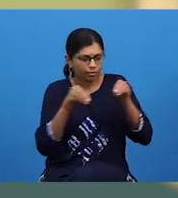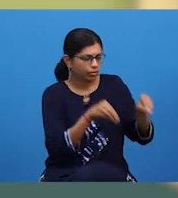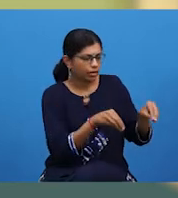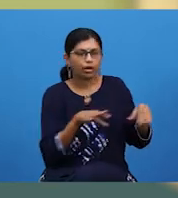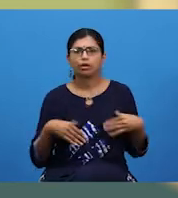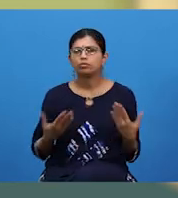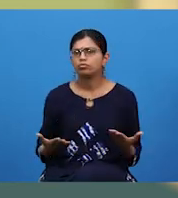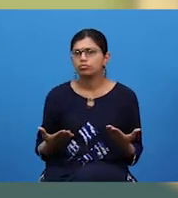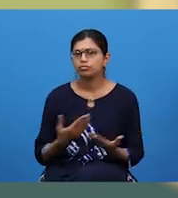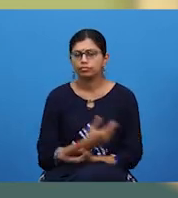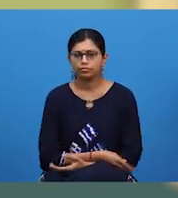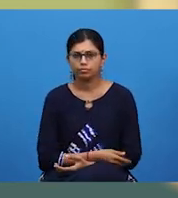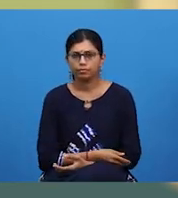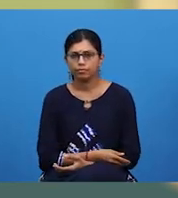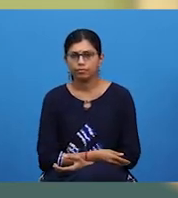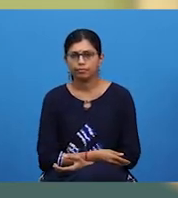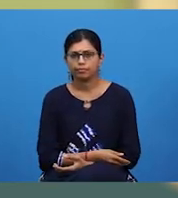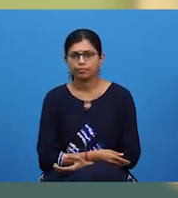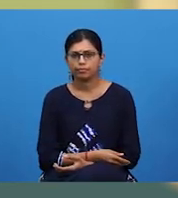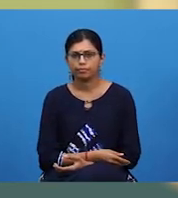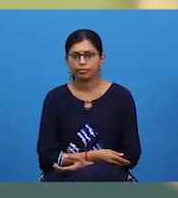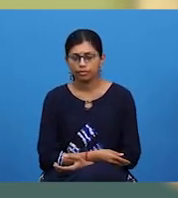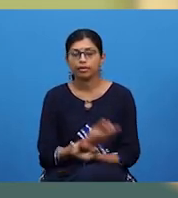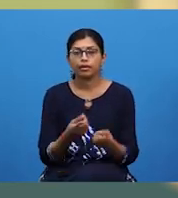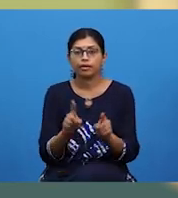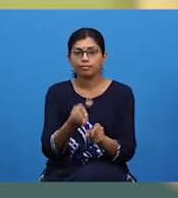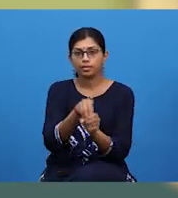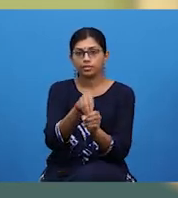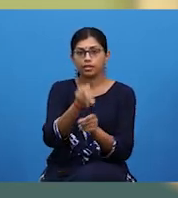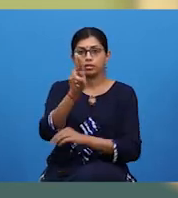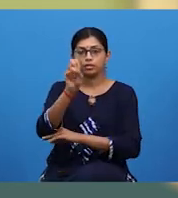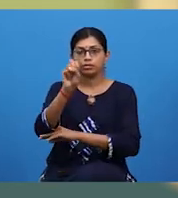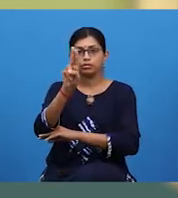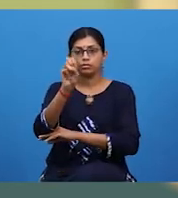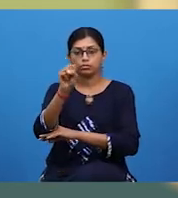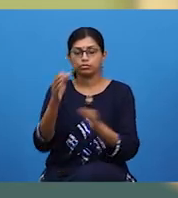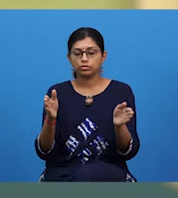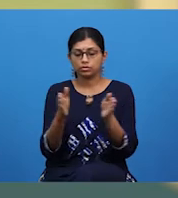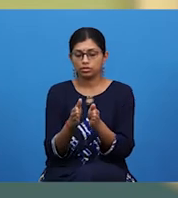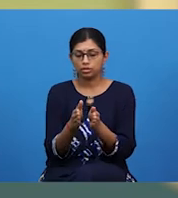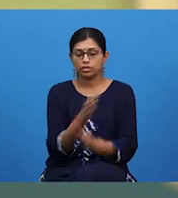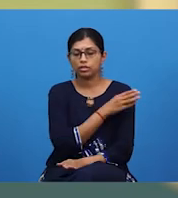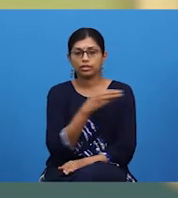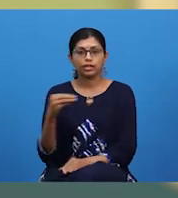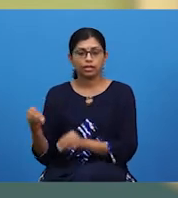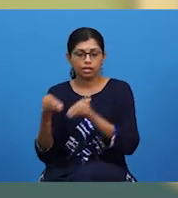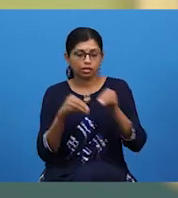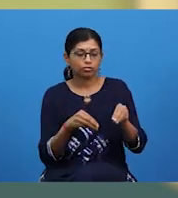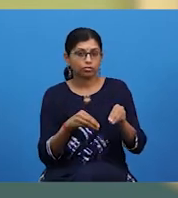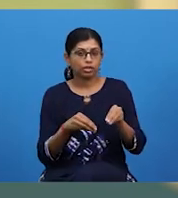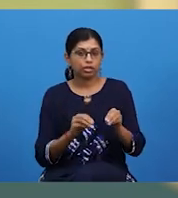Ya, proses pencernaan berlaku di usus kecil. Ia diangkut oleh sistem peredaran darah.